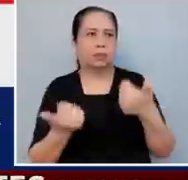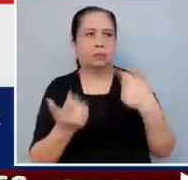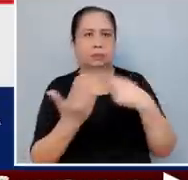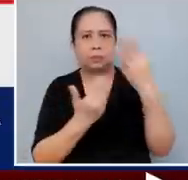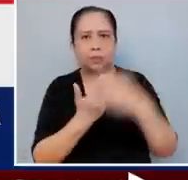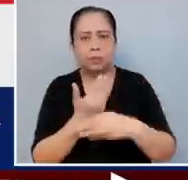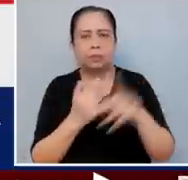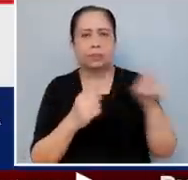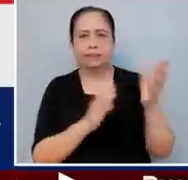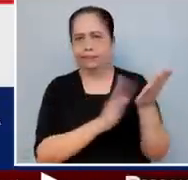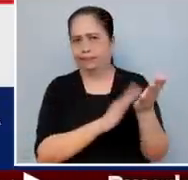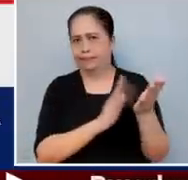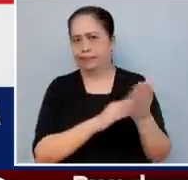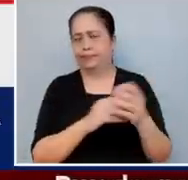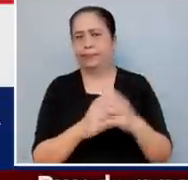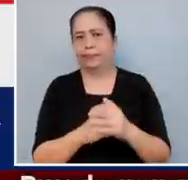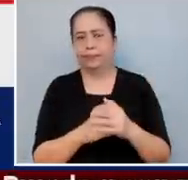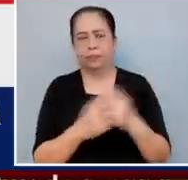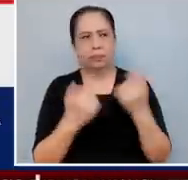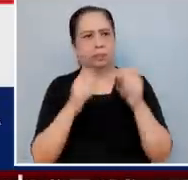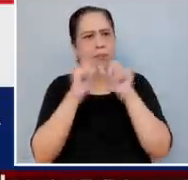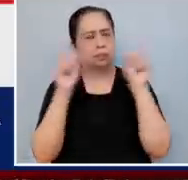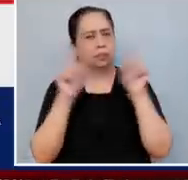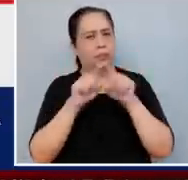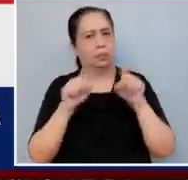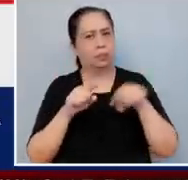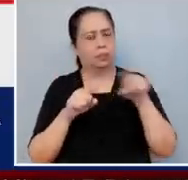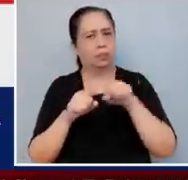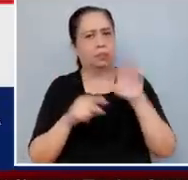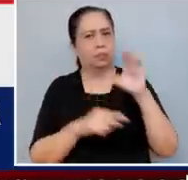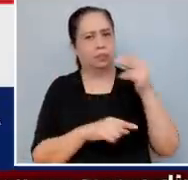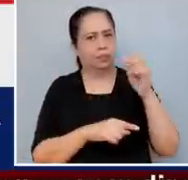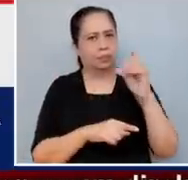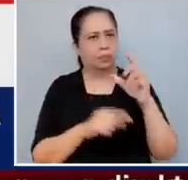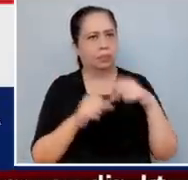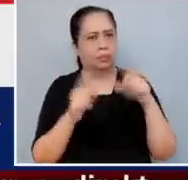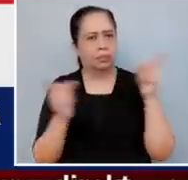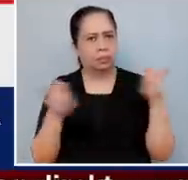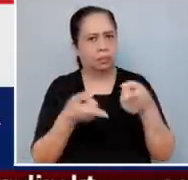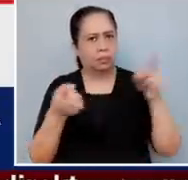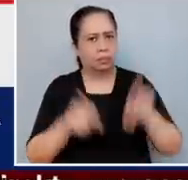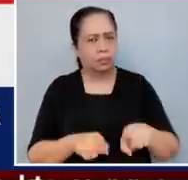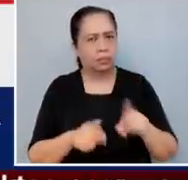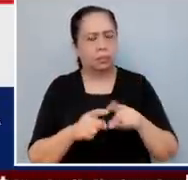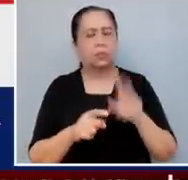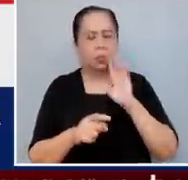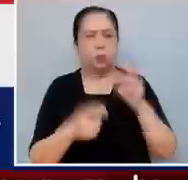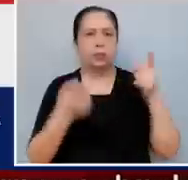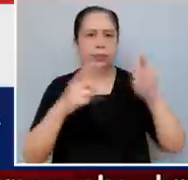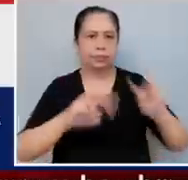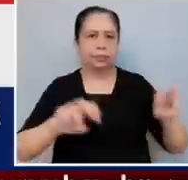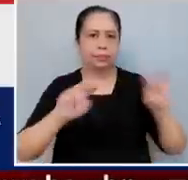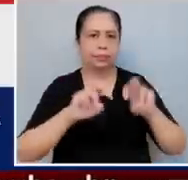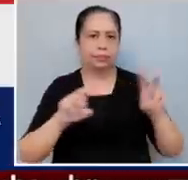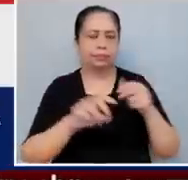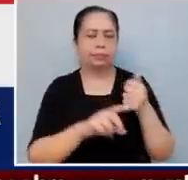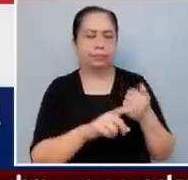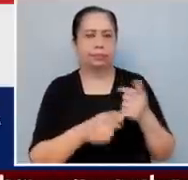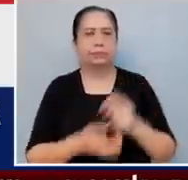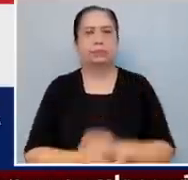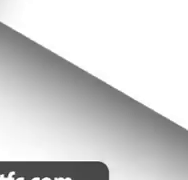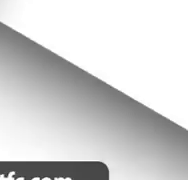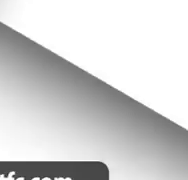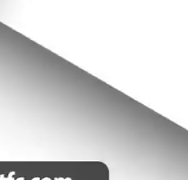programa ang paaralan. Naalarma din umano ang komisyon sa nangyari at iimbestigahan din nila ito